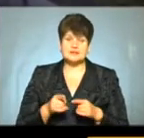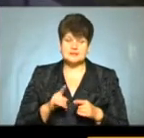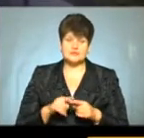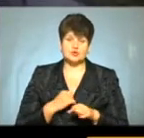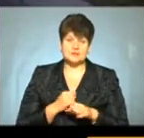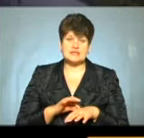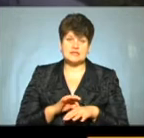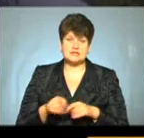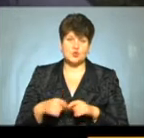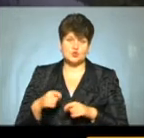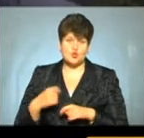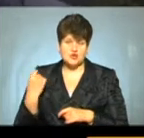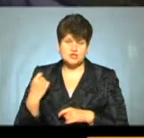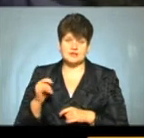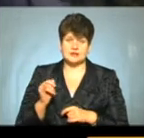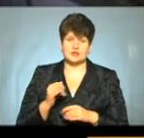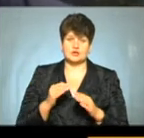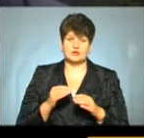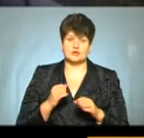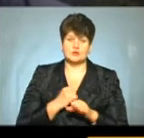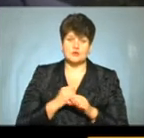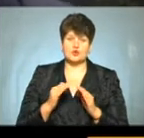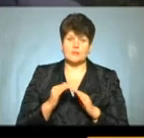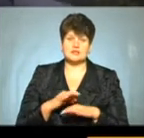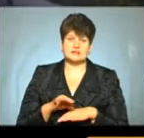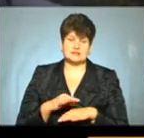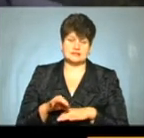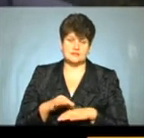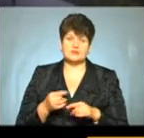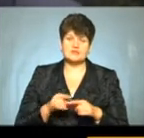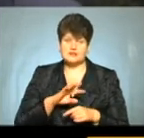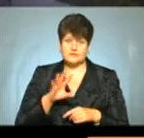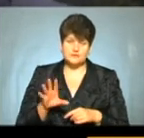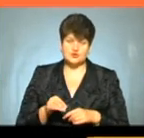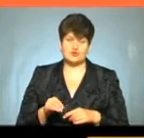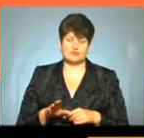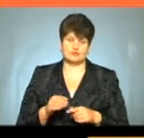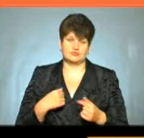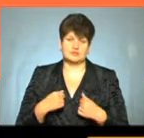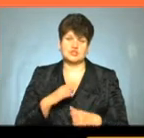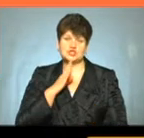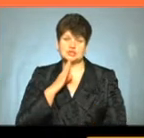тілесного ушкодження, а так само вчинення домашнього насильства. По всіх цих кримінальних провадженнях потерпілим є жінки.